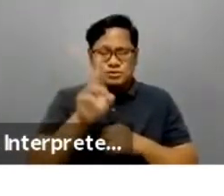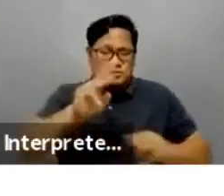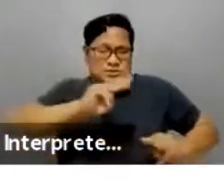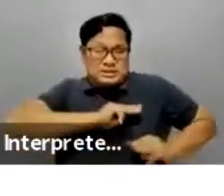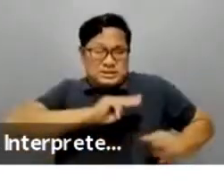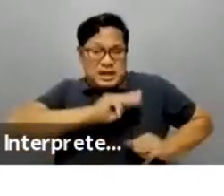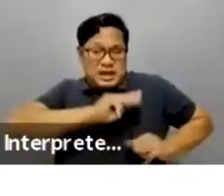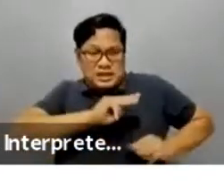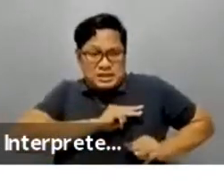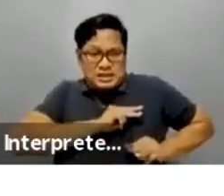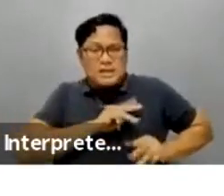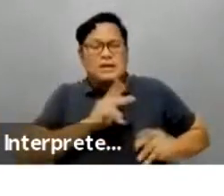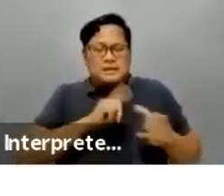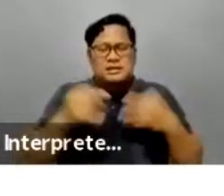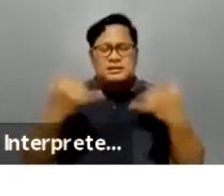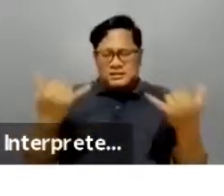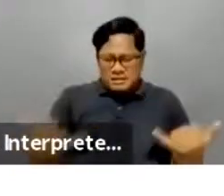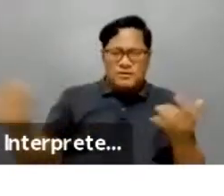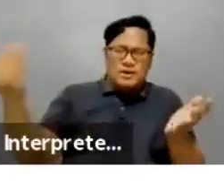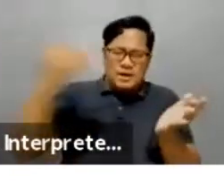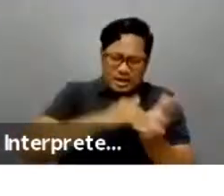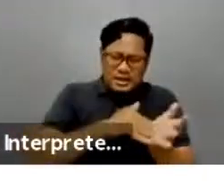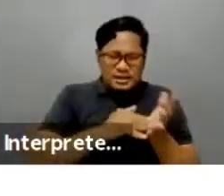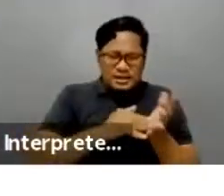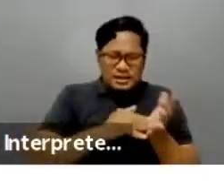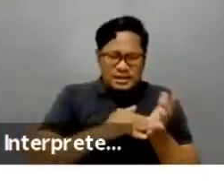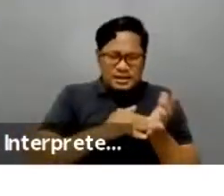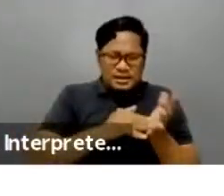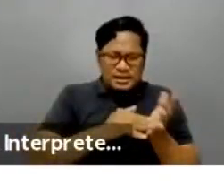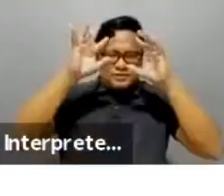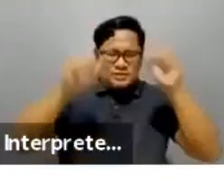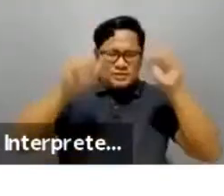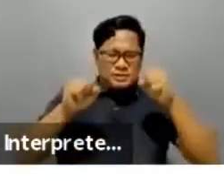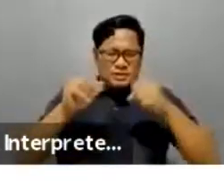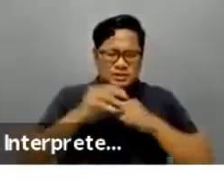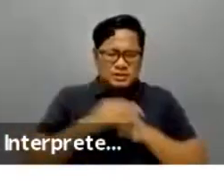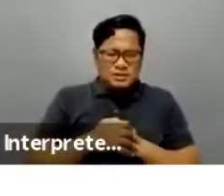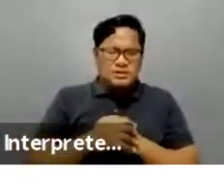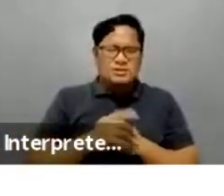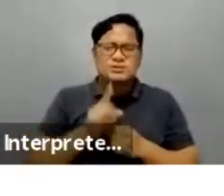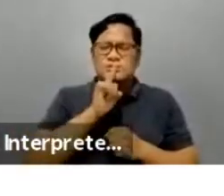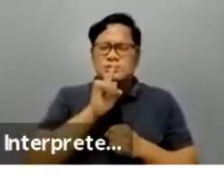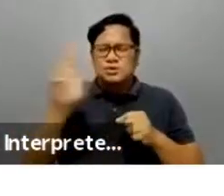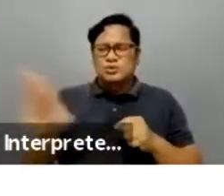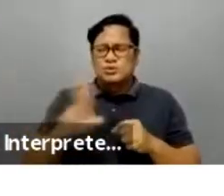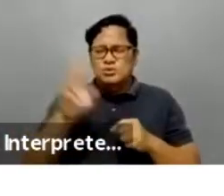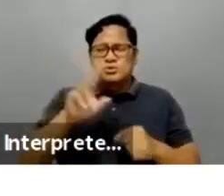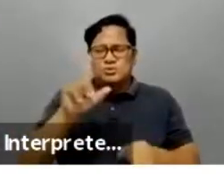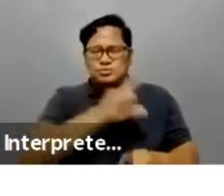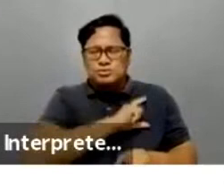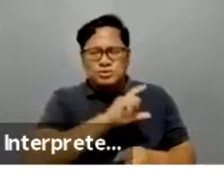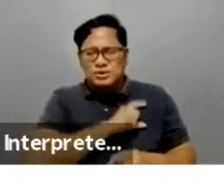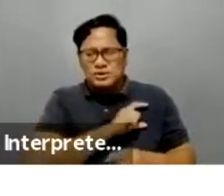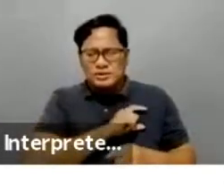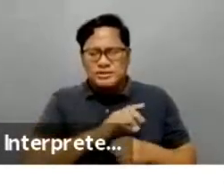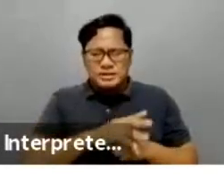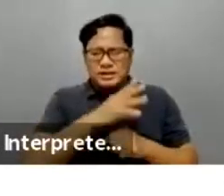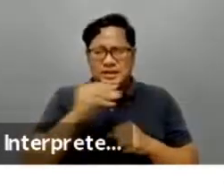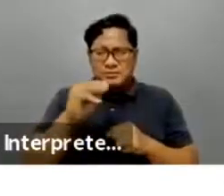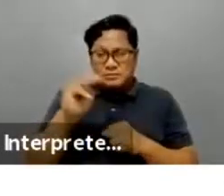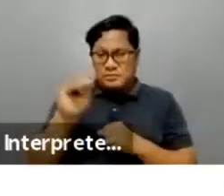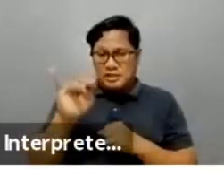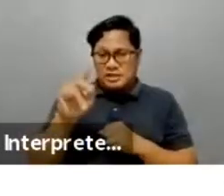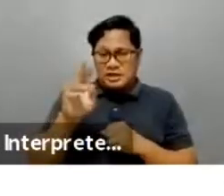na naman ay gusto na naman ng ating Pangulo na gamitin ang pulis at military sa pagpapatupad